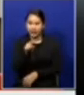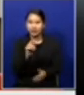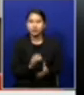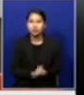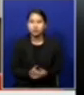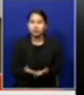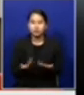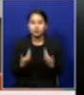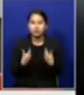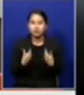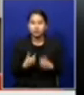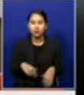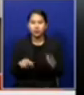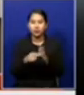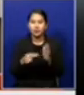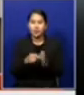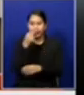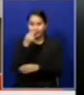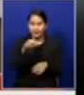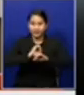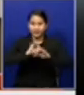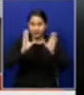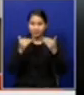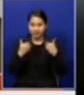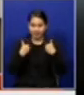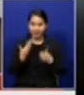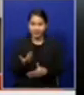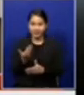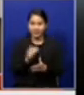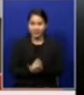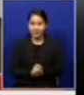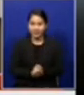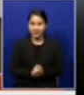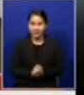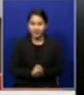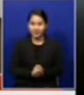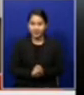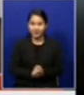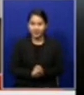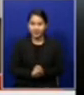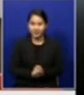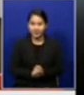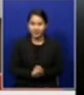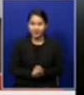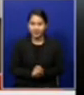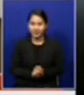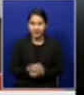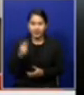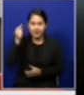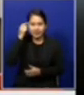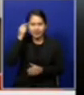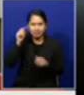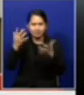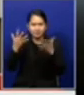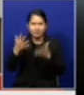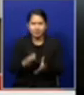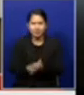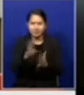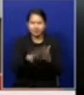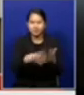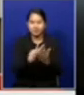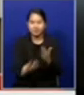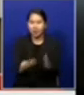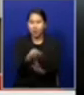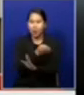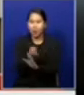นี่บ่งให้เห็นชัดครับท่านประธานที่เคารพครับว่าไม่ได้คิดให้มันตกผลึกไม่ได้วางแผนเอา